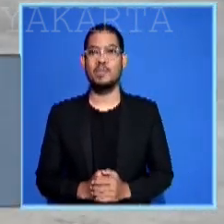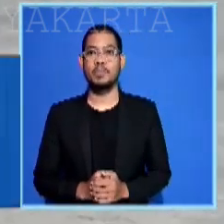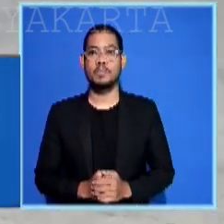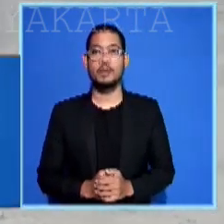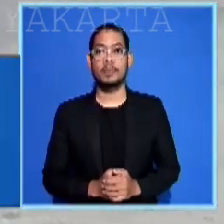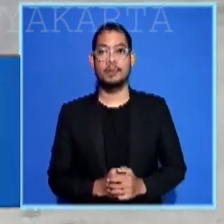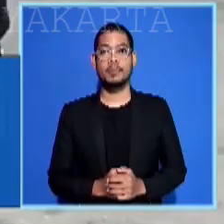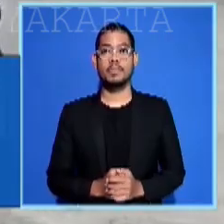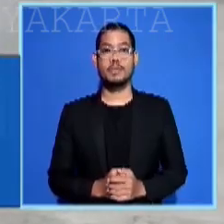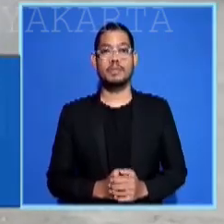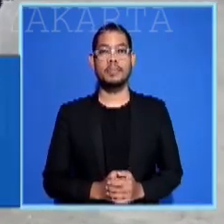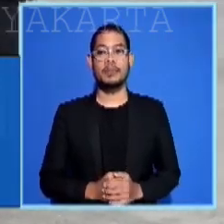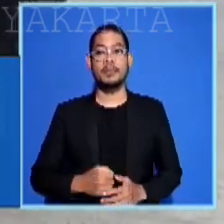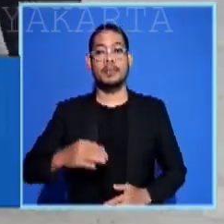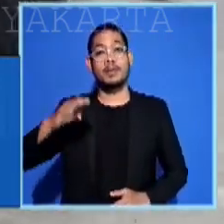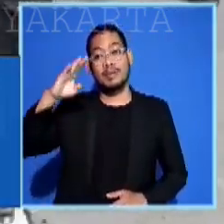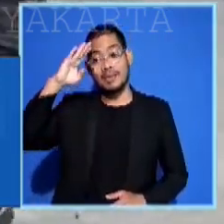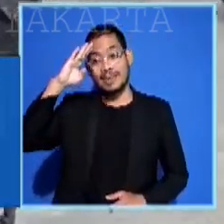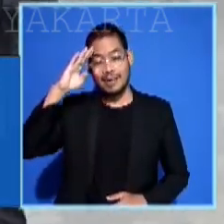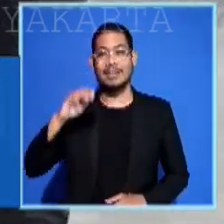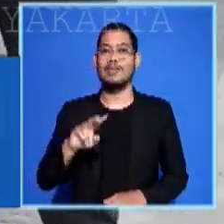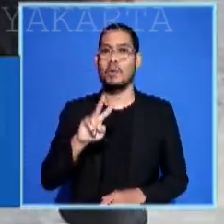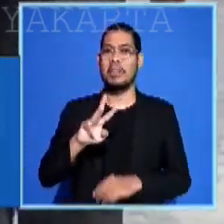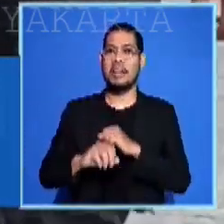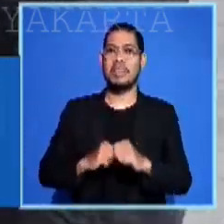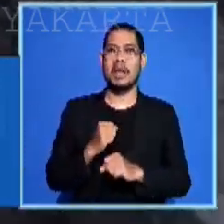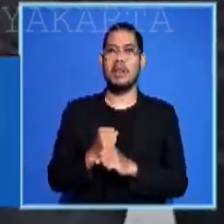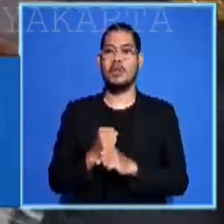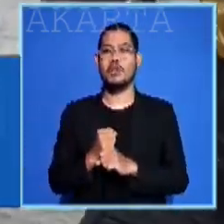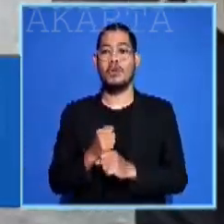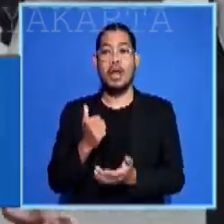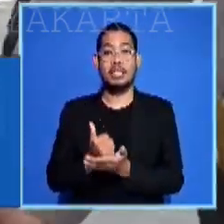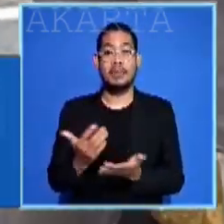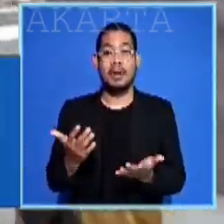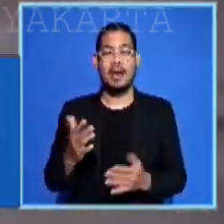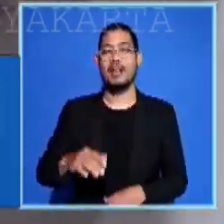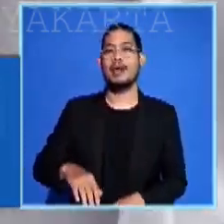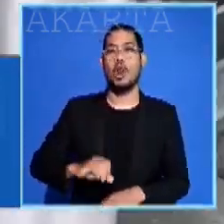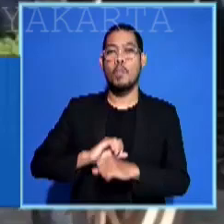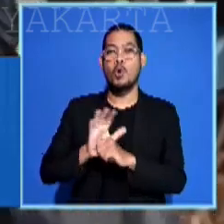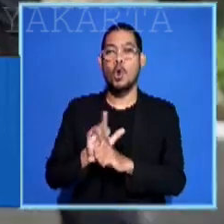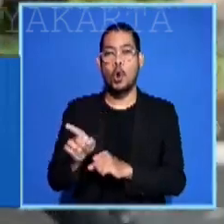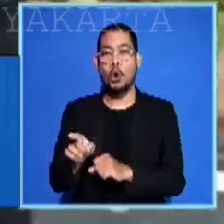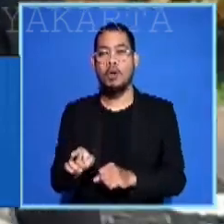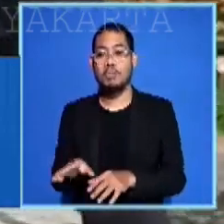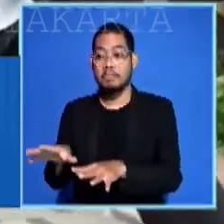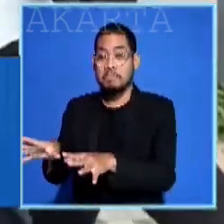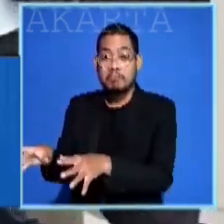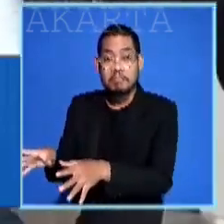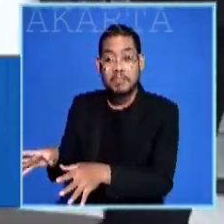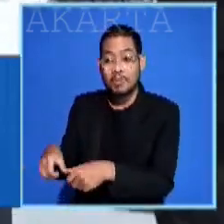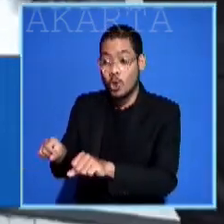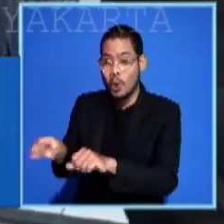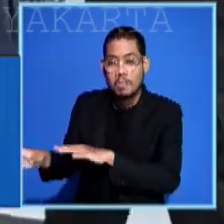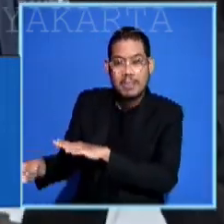JP, pria 23 tahun asal Kapanewon Wates, Kulon Progo, diamankan aparat kepolisian sektor Wates karena disangkan melarikan